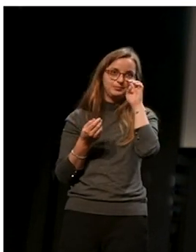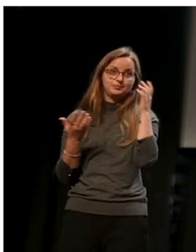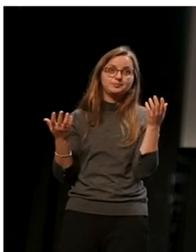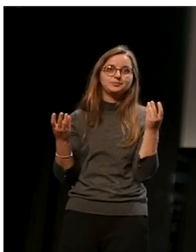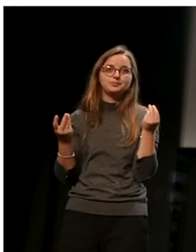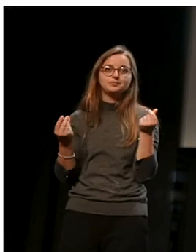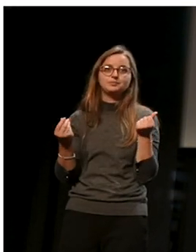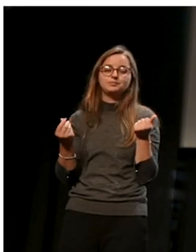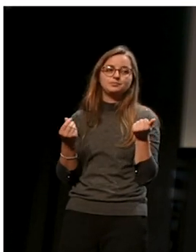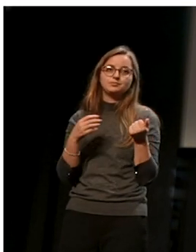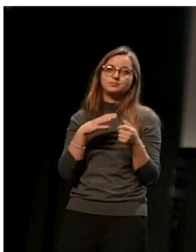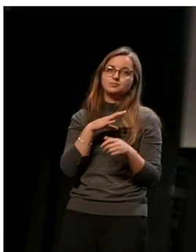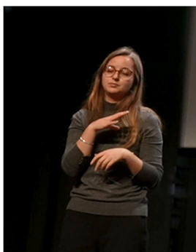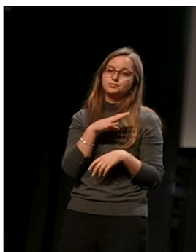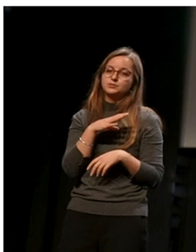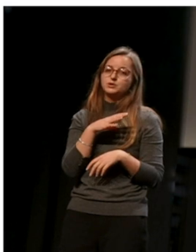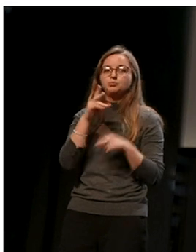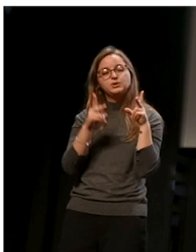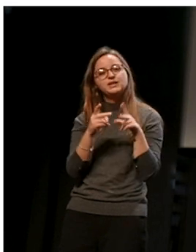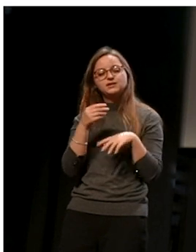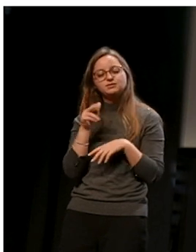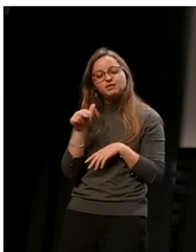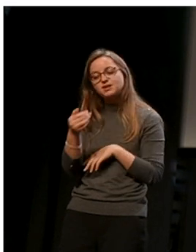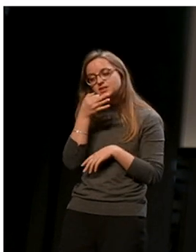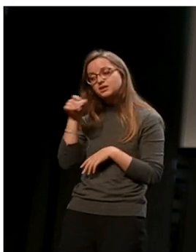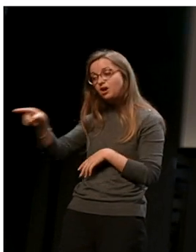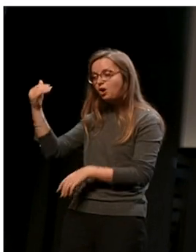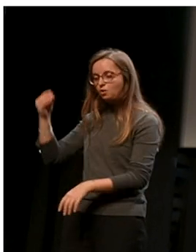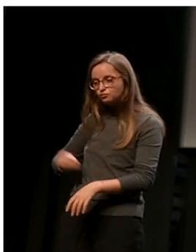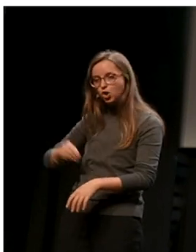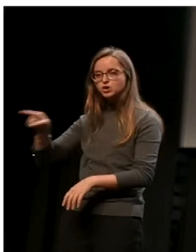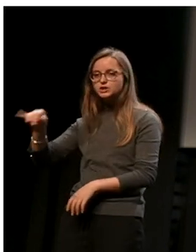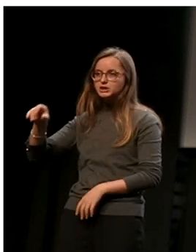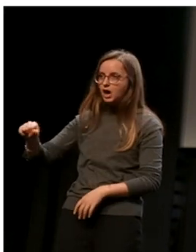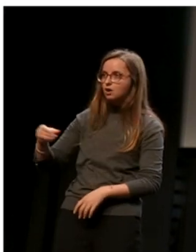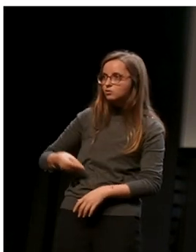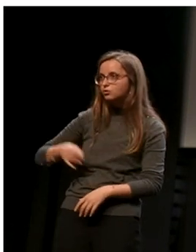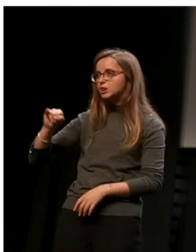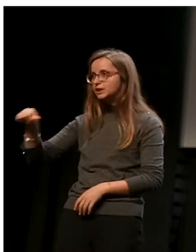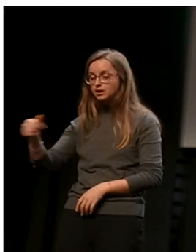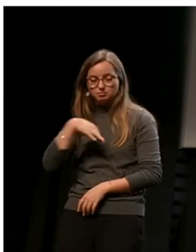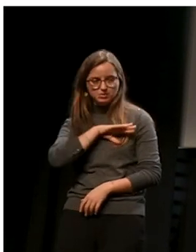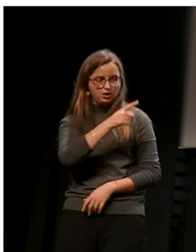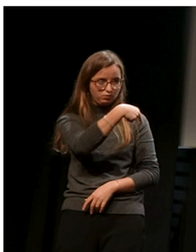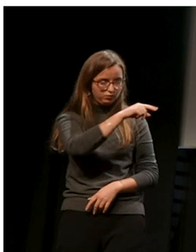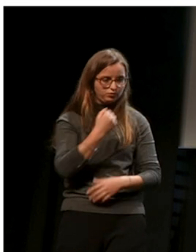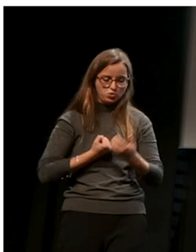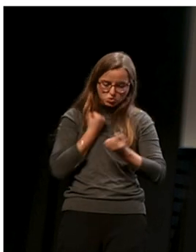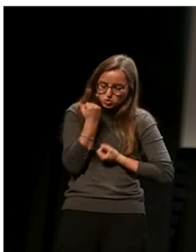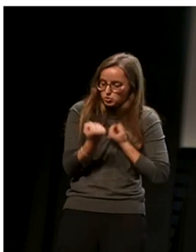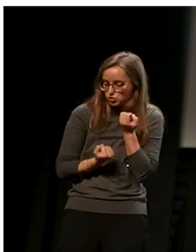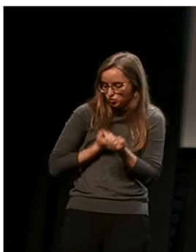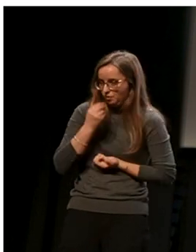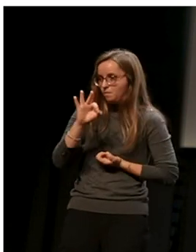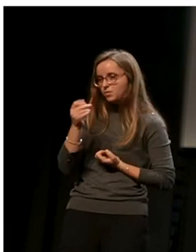qu'on rejette certaines fautes à d'autres endroits par la souffrance. Moi, c'est comme ça, je l'ai vu, hein. J'ai commencé mon propos par ça,